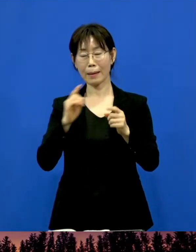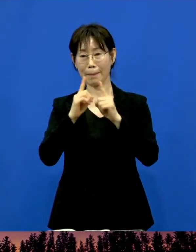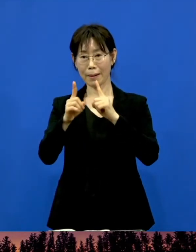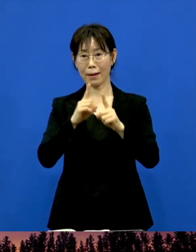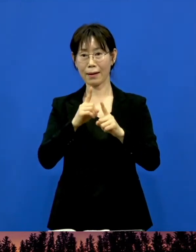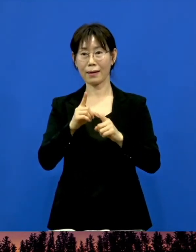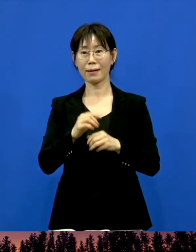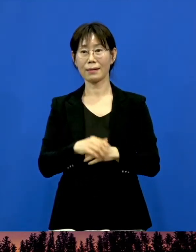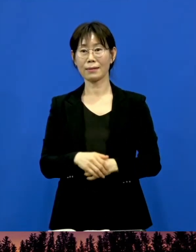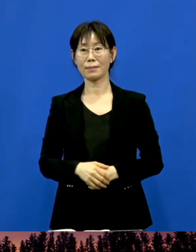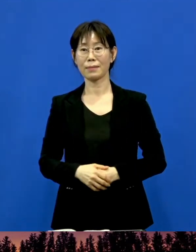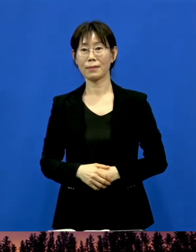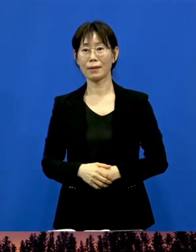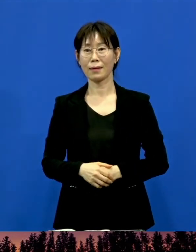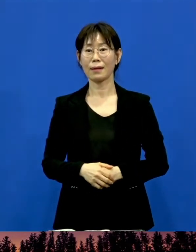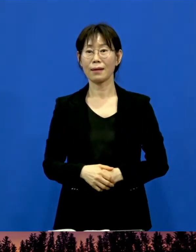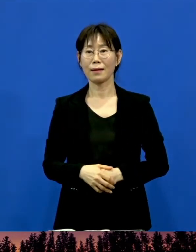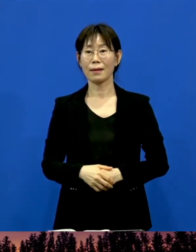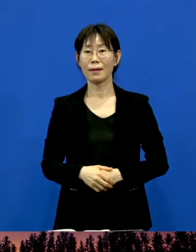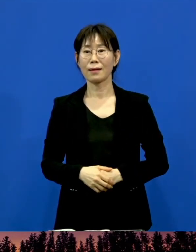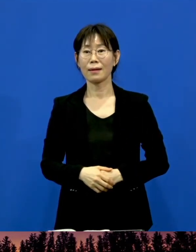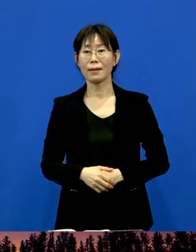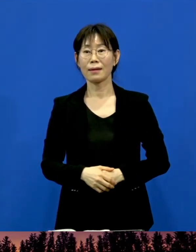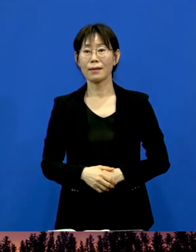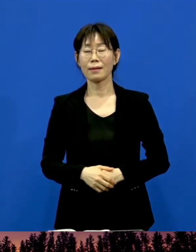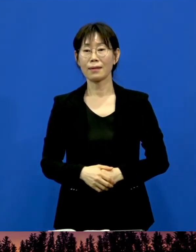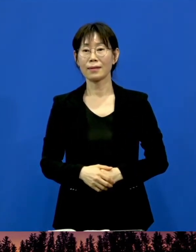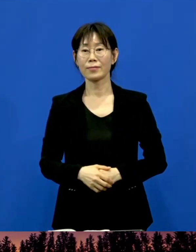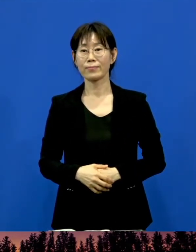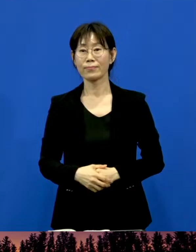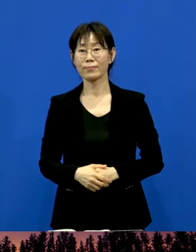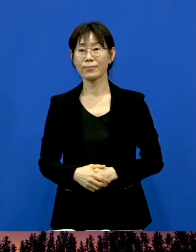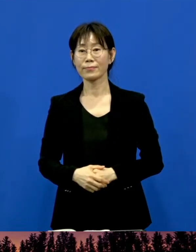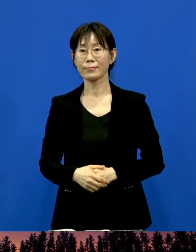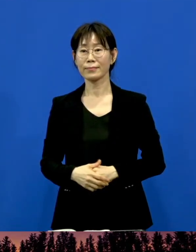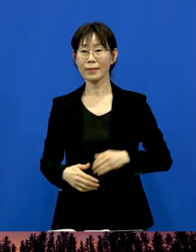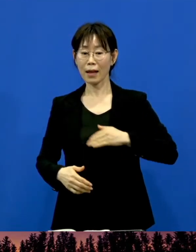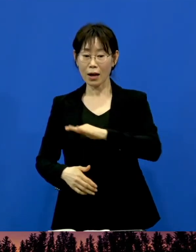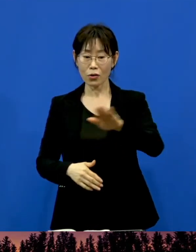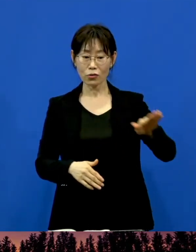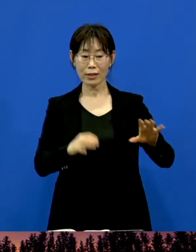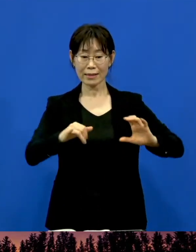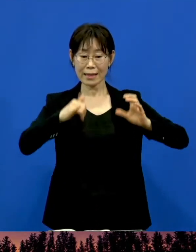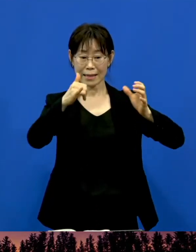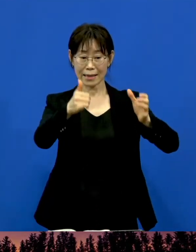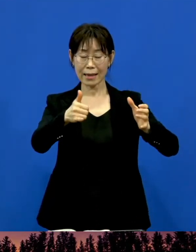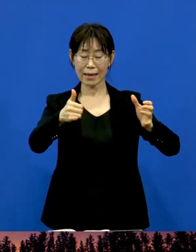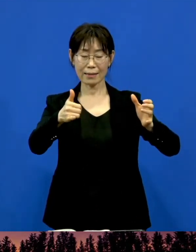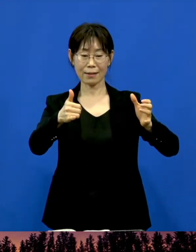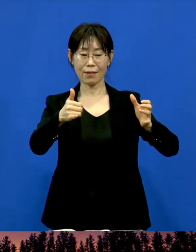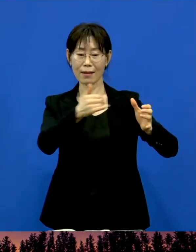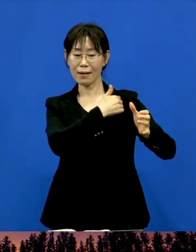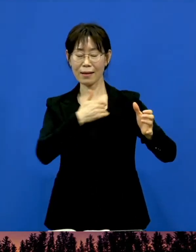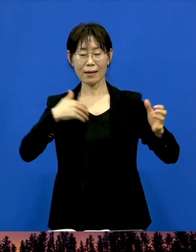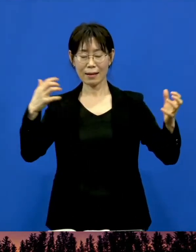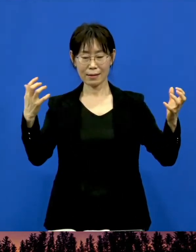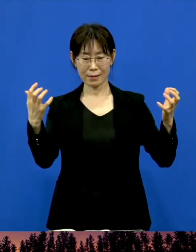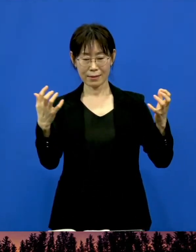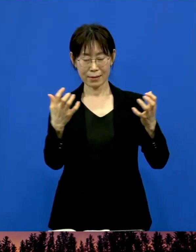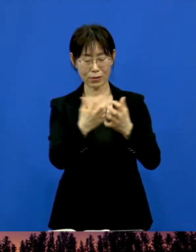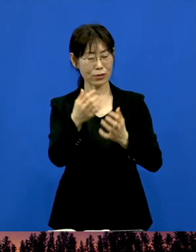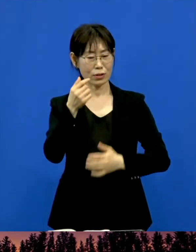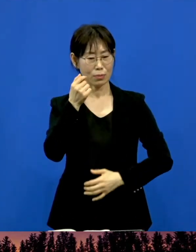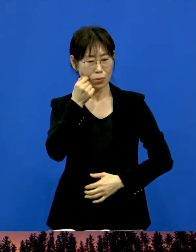중요한 통찰이에요. C.S. 루이스의 통찰이 엄청난 통찰이죠. 우리는 이 세상에서 채워줄 수 없는 갈망이 내 안에 있는 이유는